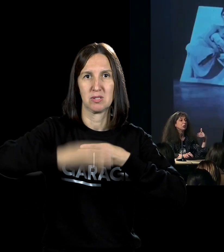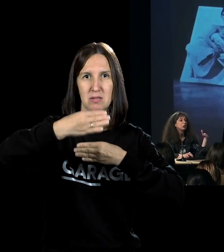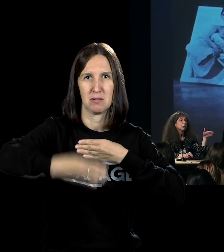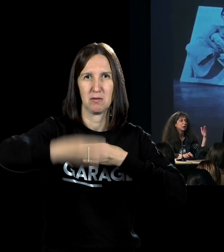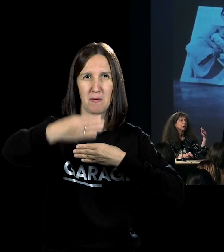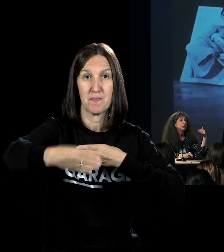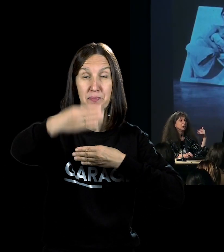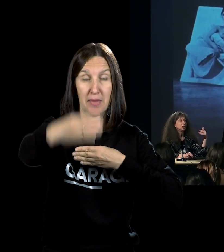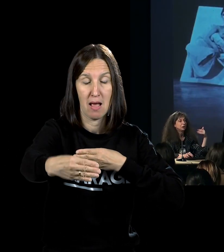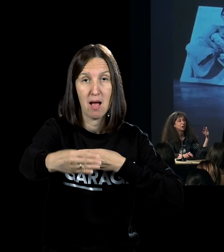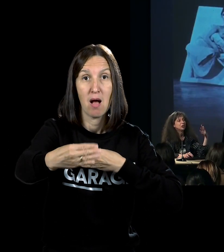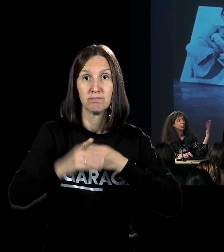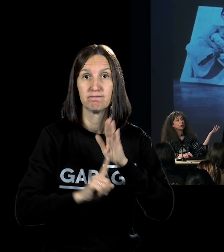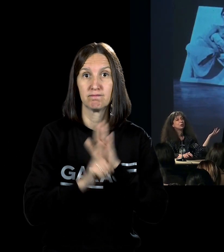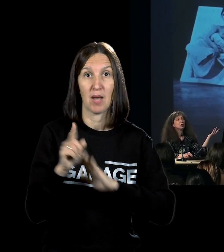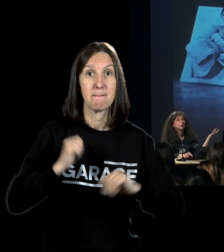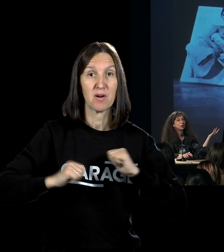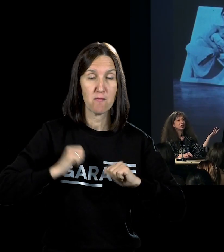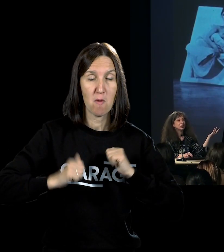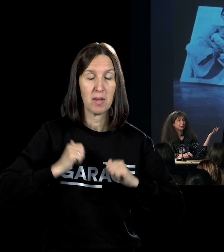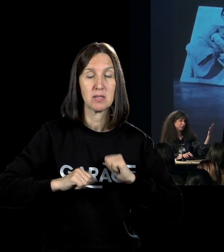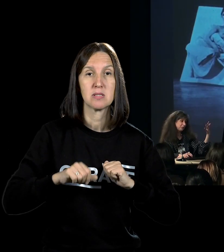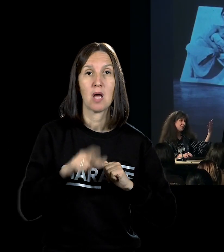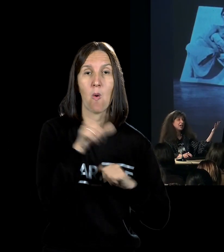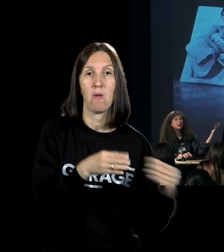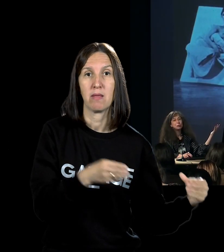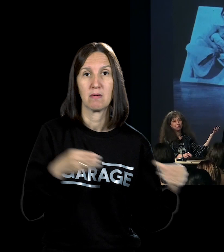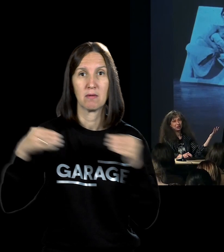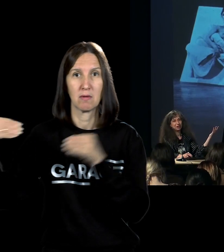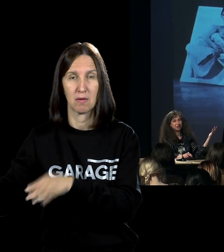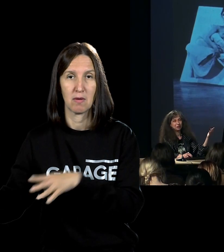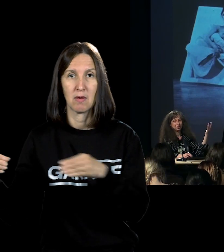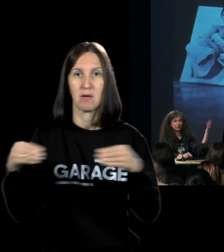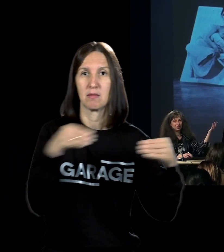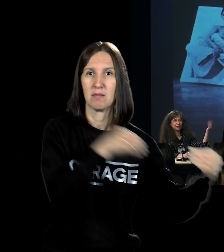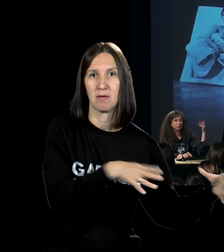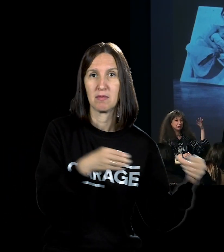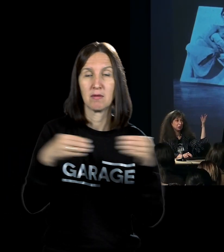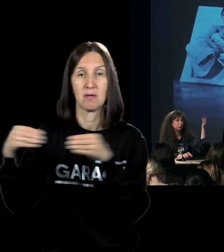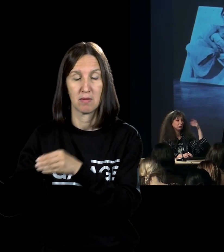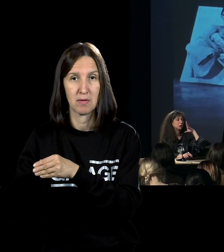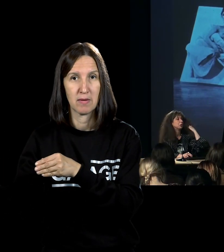пока он, ну, когда он их начинал сдвигать, там обнаруживалась Олимпия Мане, да, вот это.